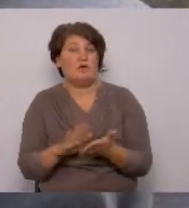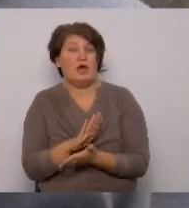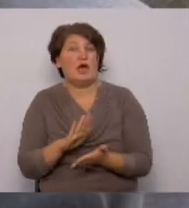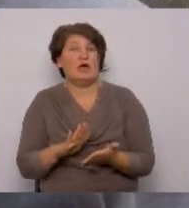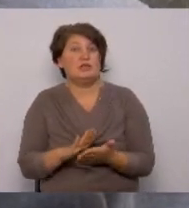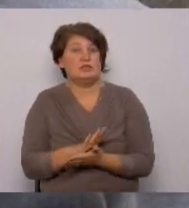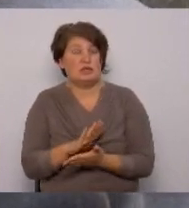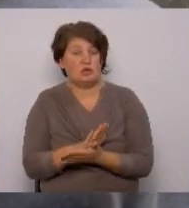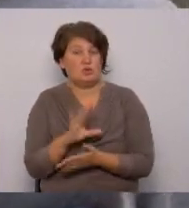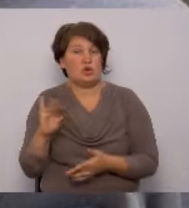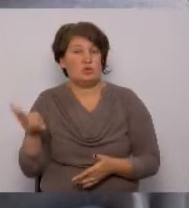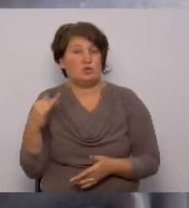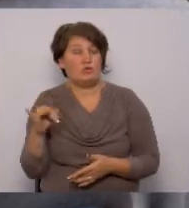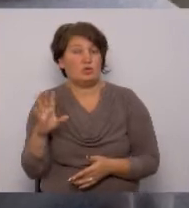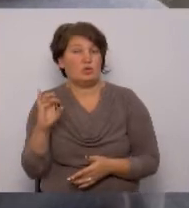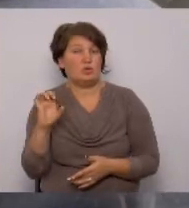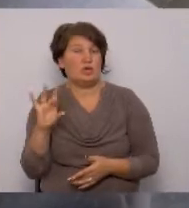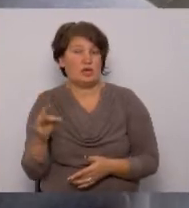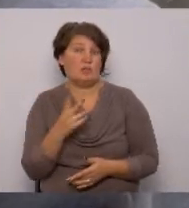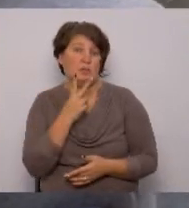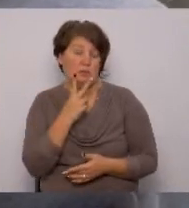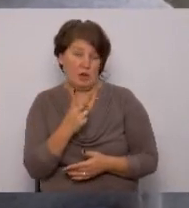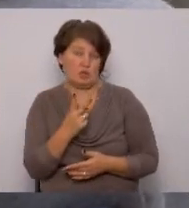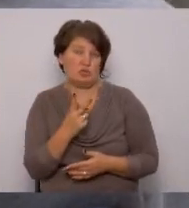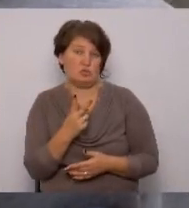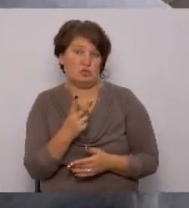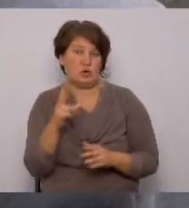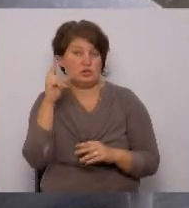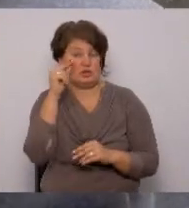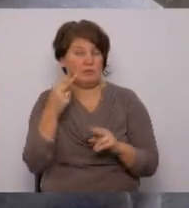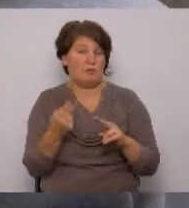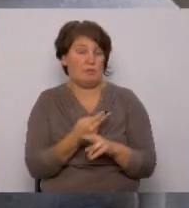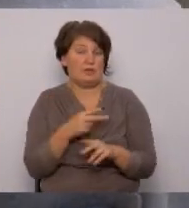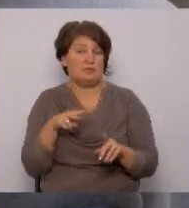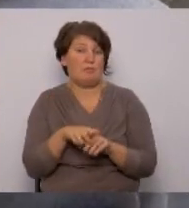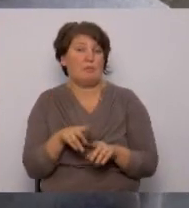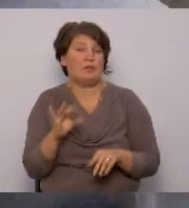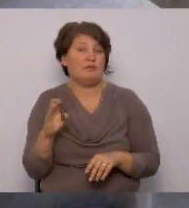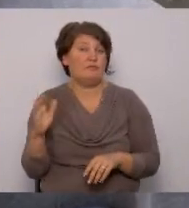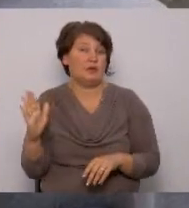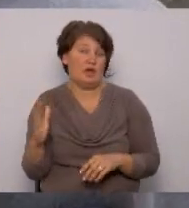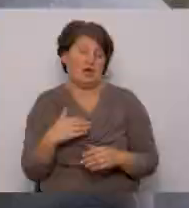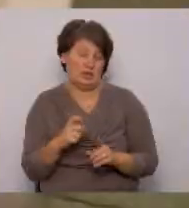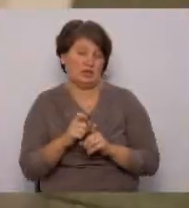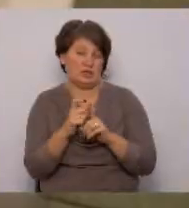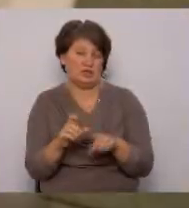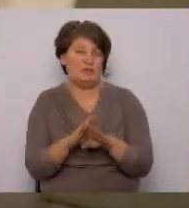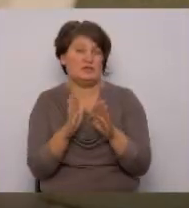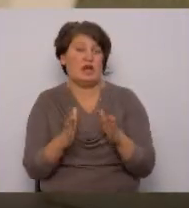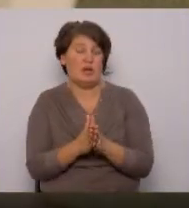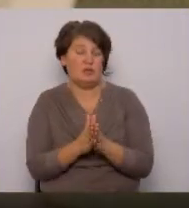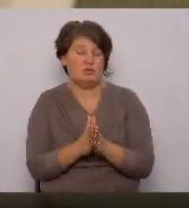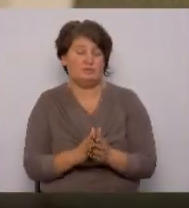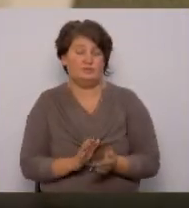«Урядовий кур'єр» ми бачимо в цифри без ПДВ, я вам вже назвав з ПДВ. Ірина